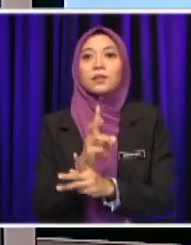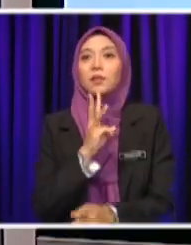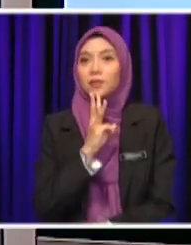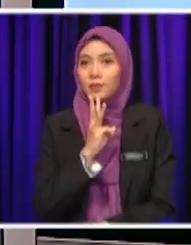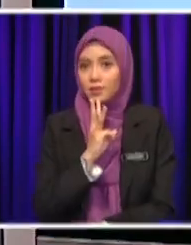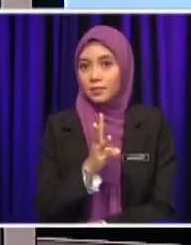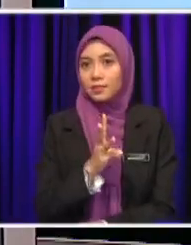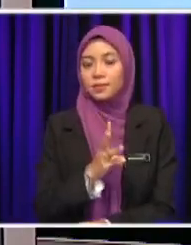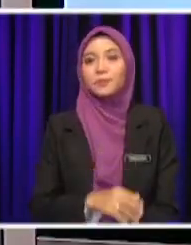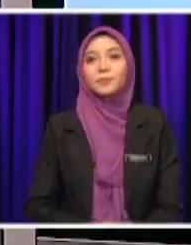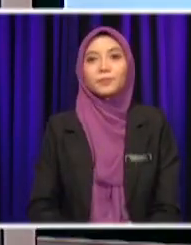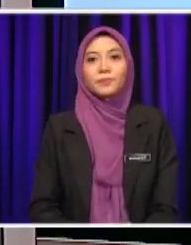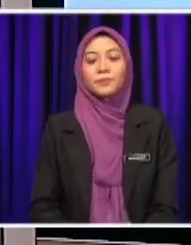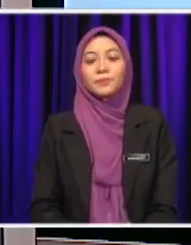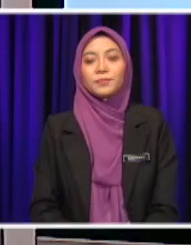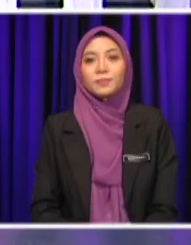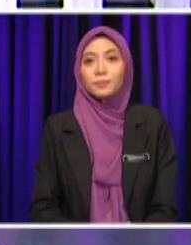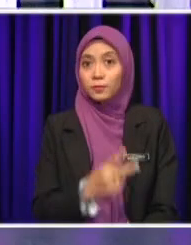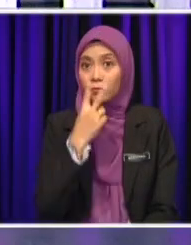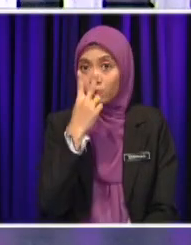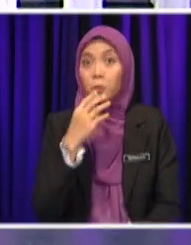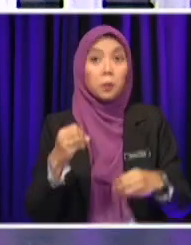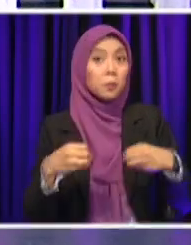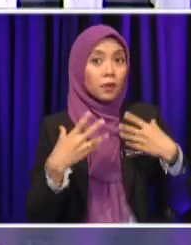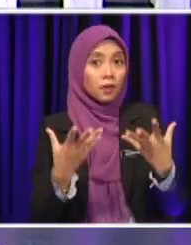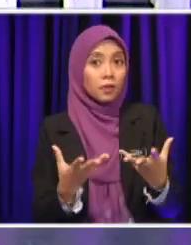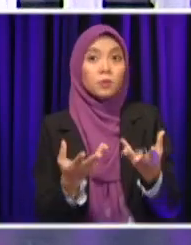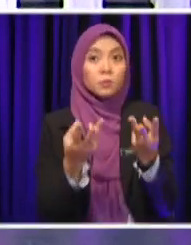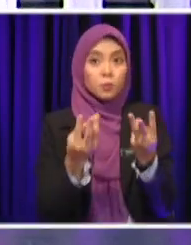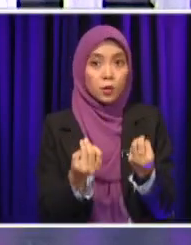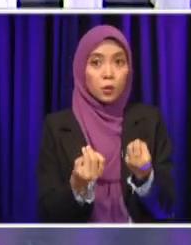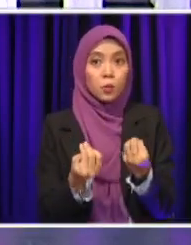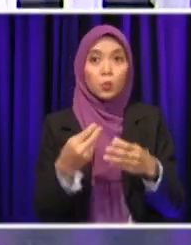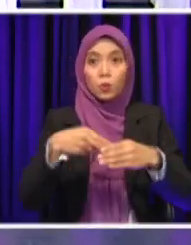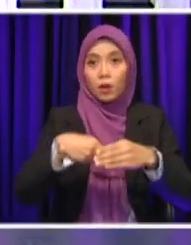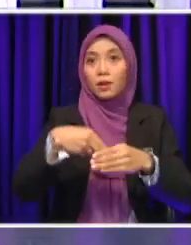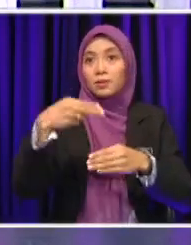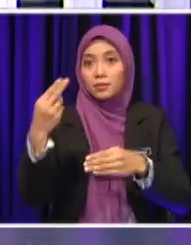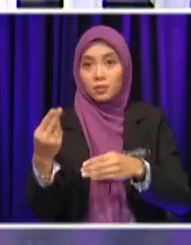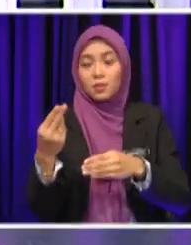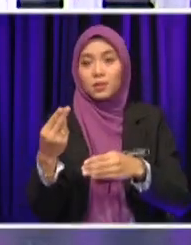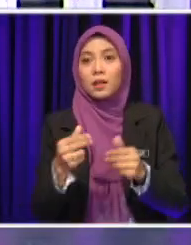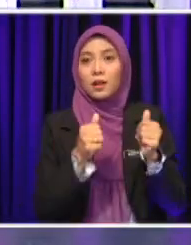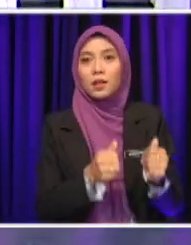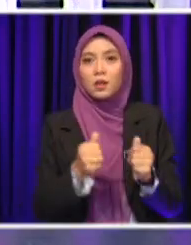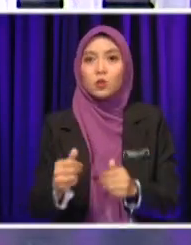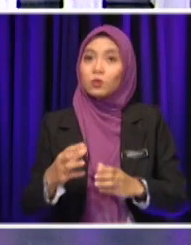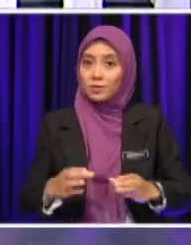pokok kita lah. Okey, jom kita tengok macam mana hendak menghasilkan pengatur caraan tersebut. Okey,